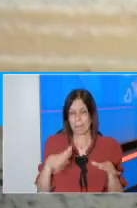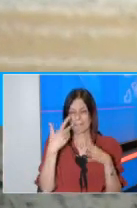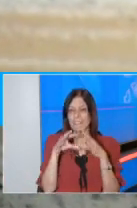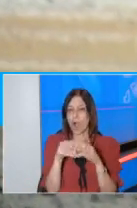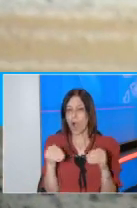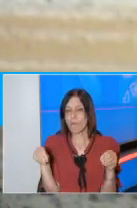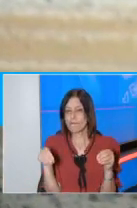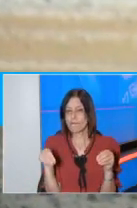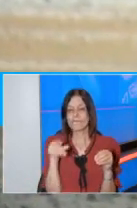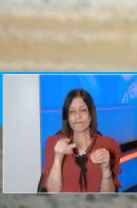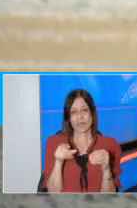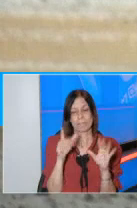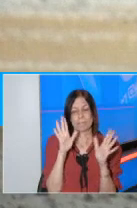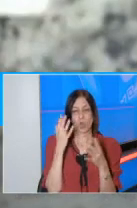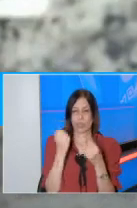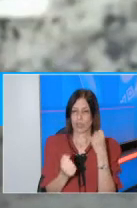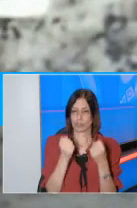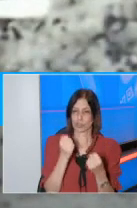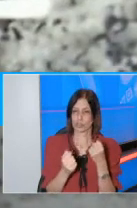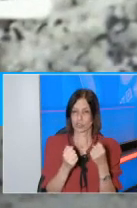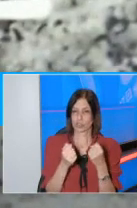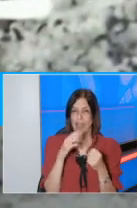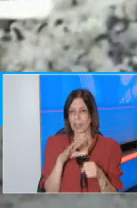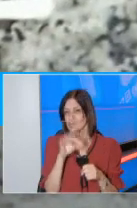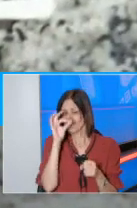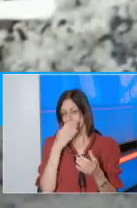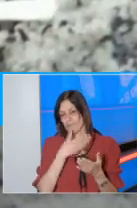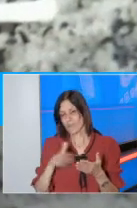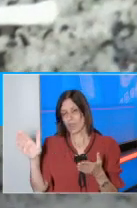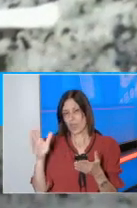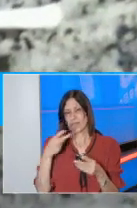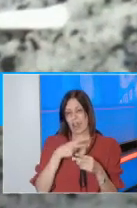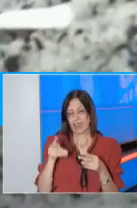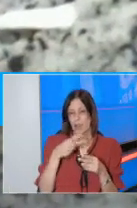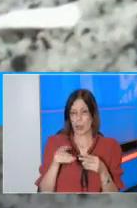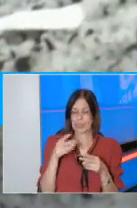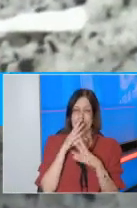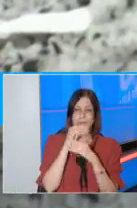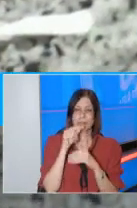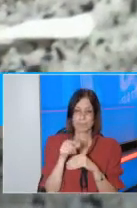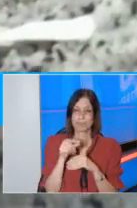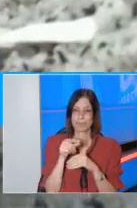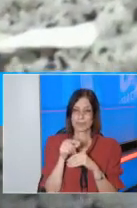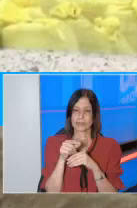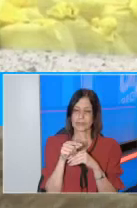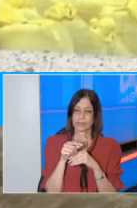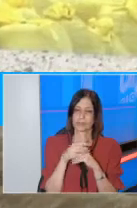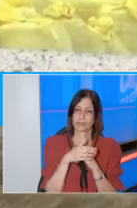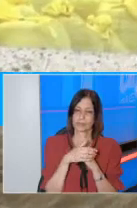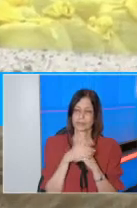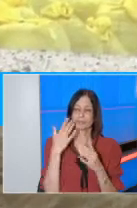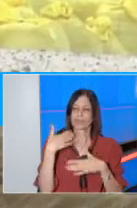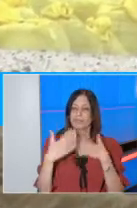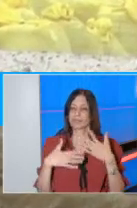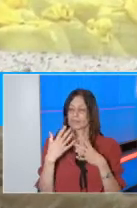החוף, ואלה גם נורא קשה גם לאתר ולפנות, נכון? לנקות. אנחנו נכון. מדברים פה על, נכון. על